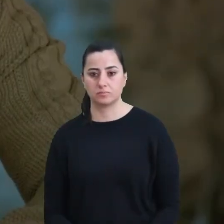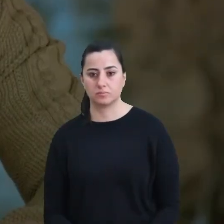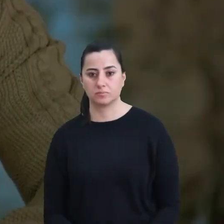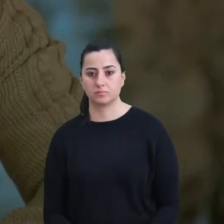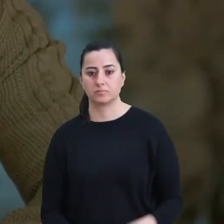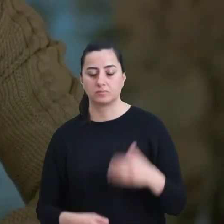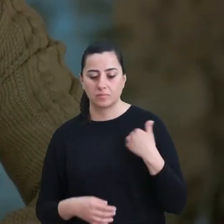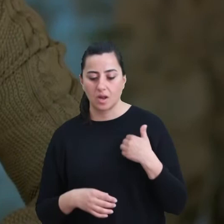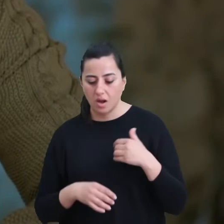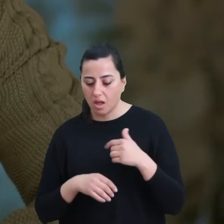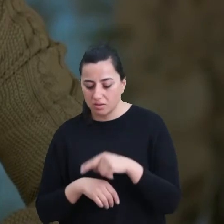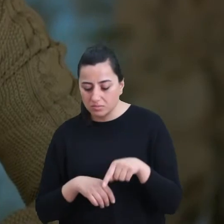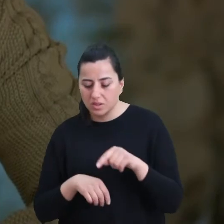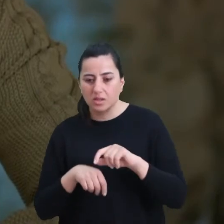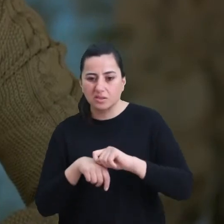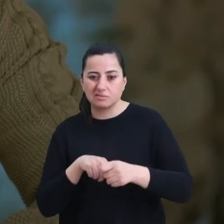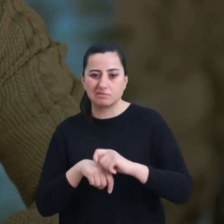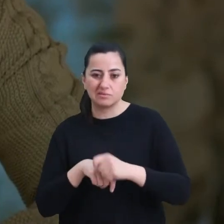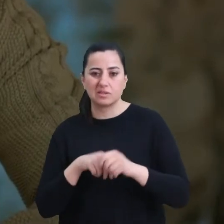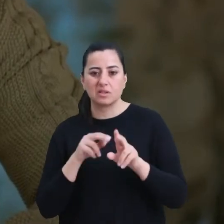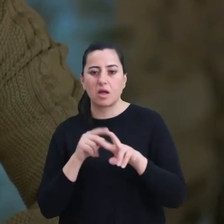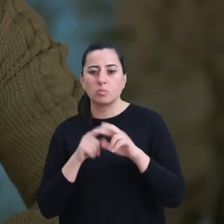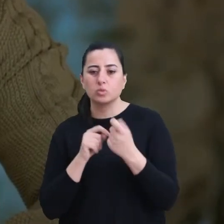yaralamın kabuklarını soyardım.